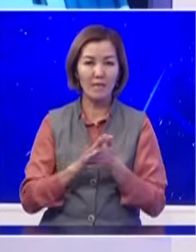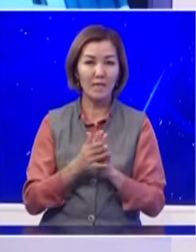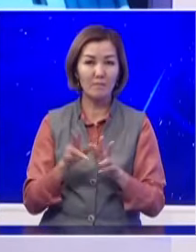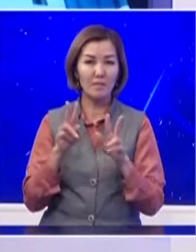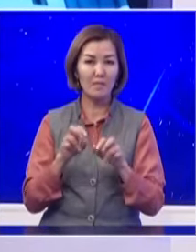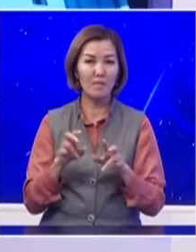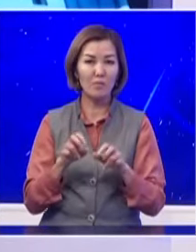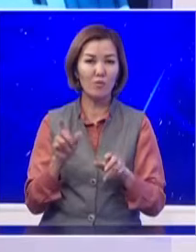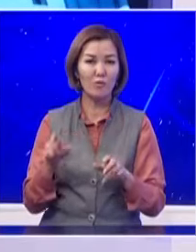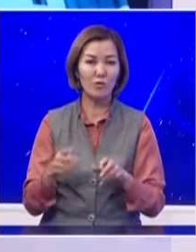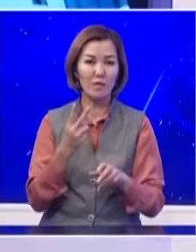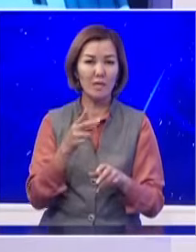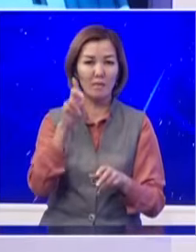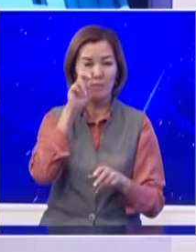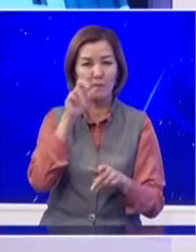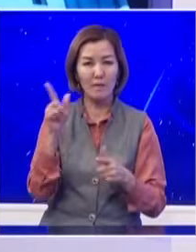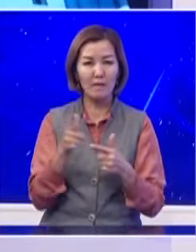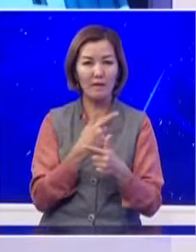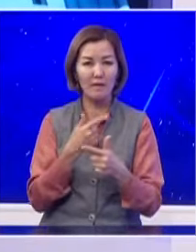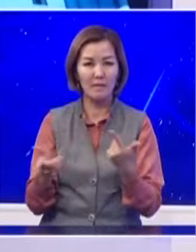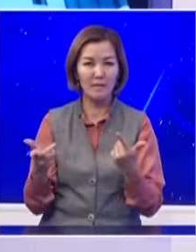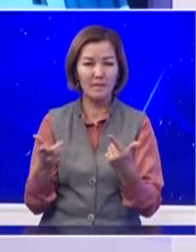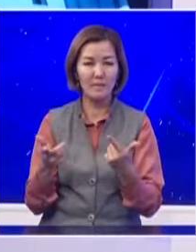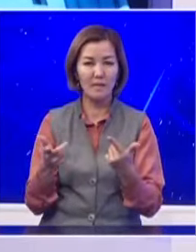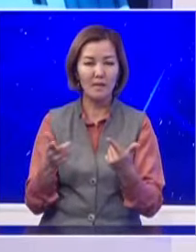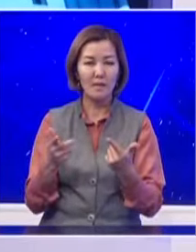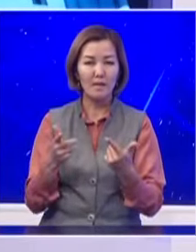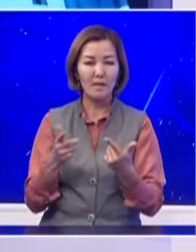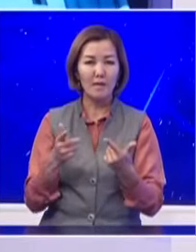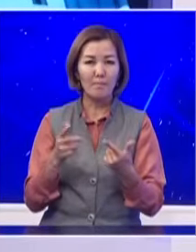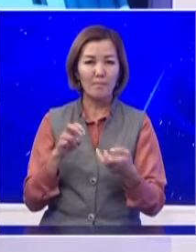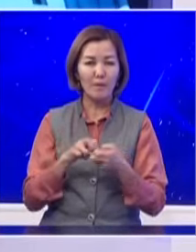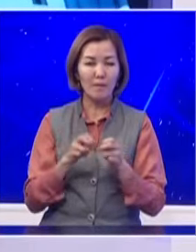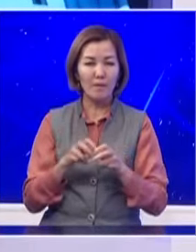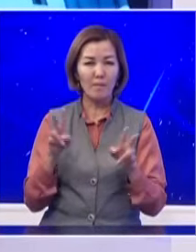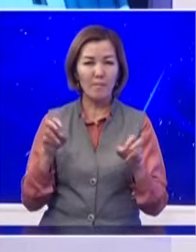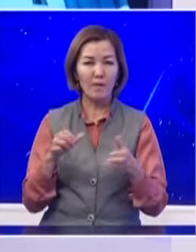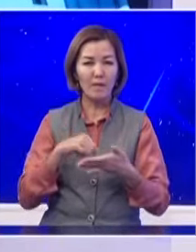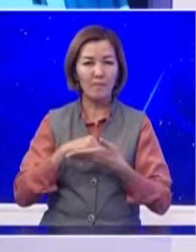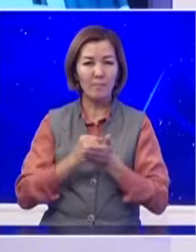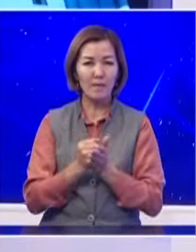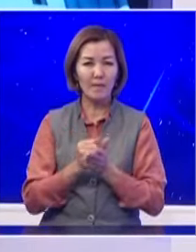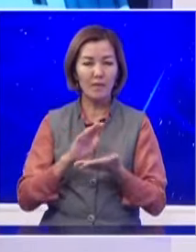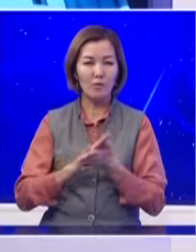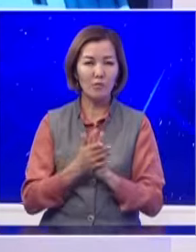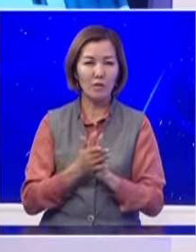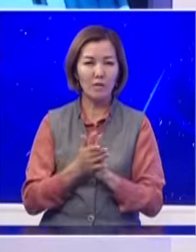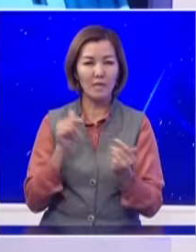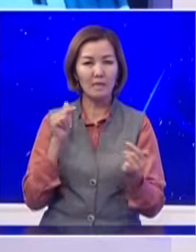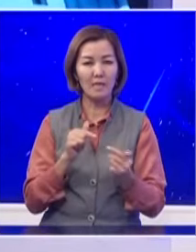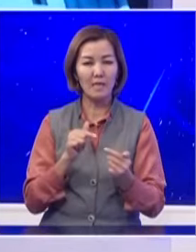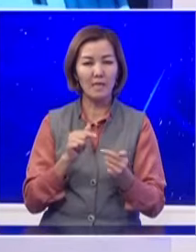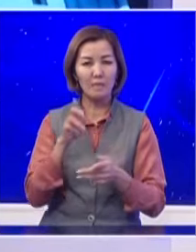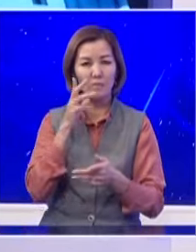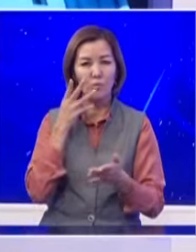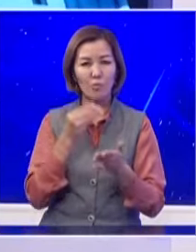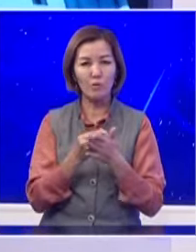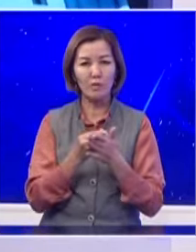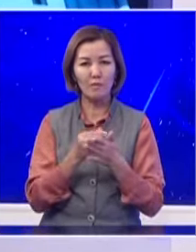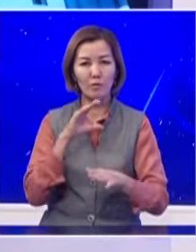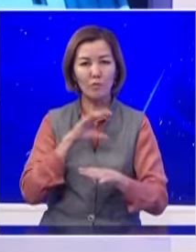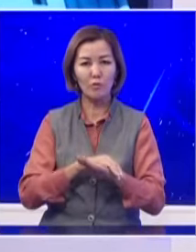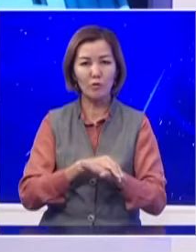жүрген адамдардың екі мемлекет арасында экстрадициялау мәселелері бекітілген. Құжатқа сәйкес уағдаласушы мемлекеттердің өз азаматтарын ұстап